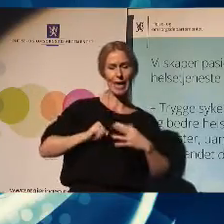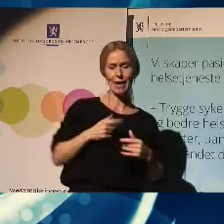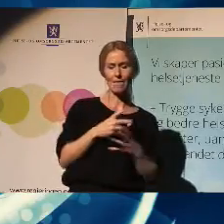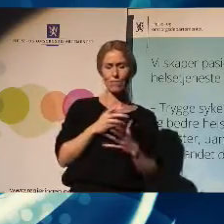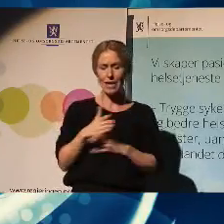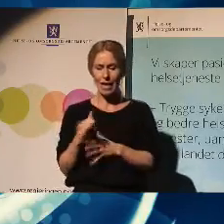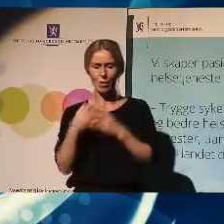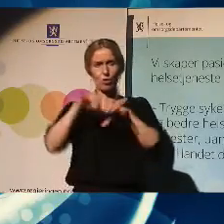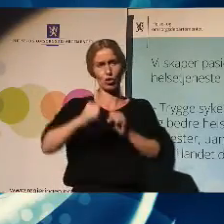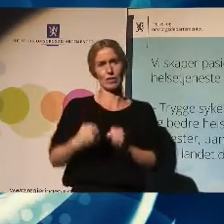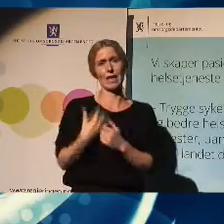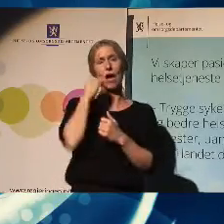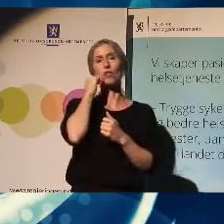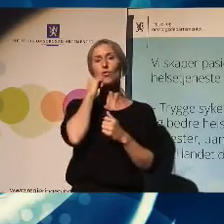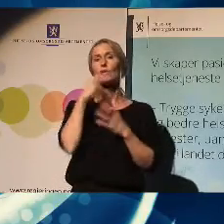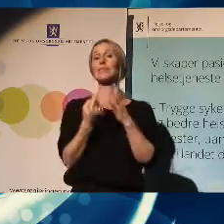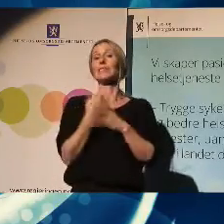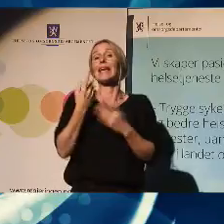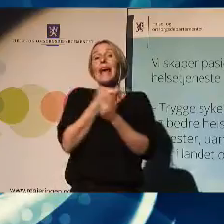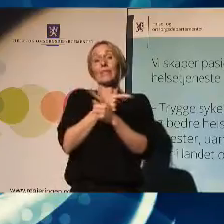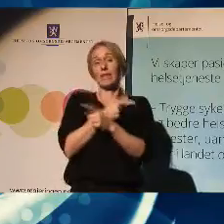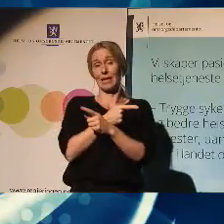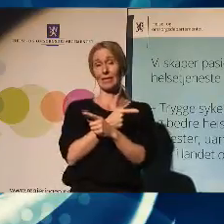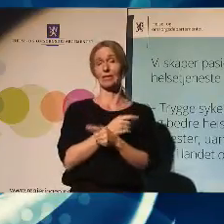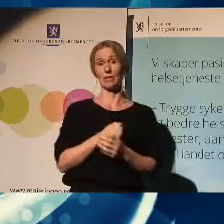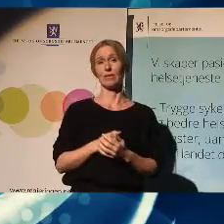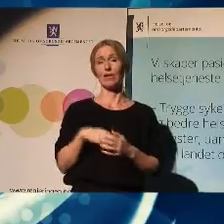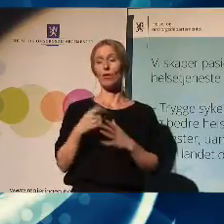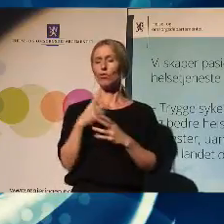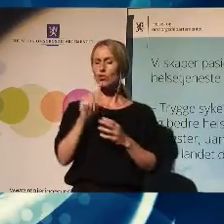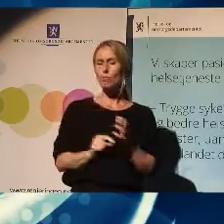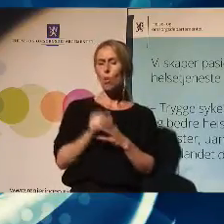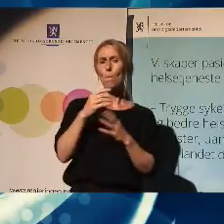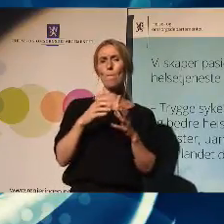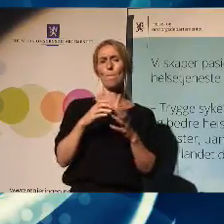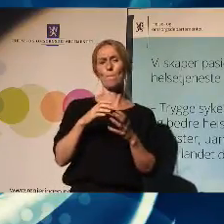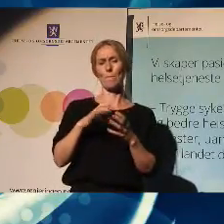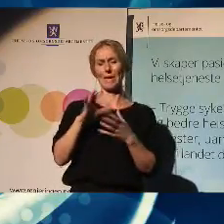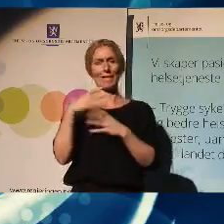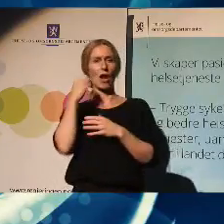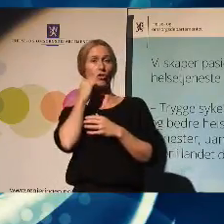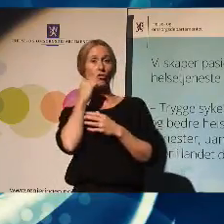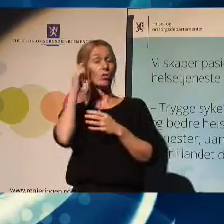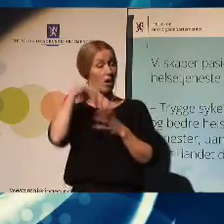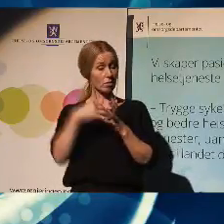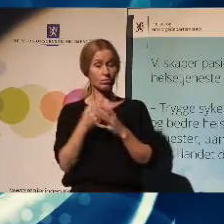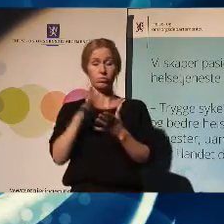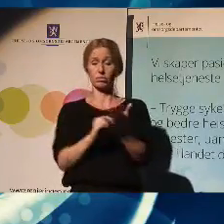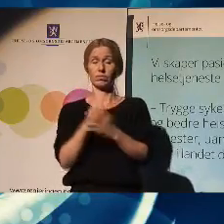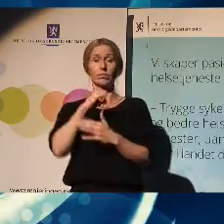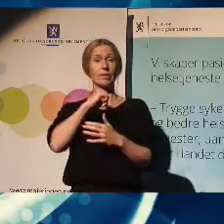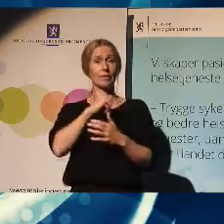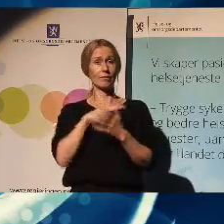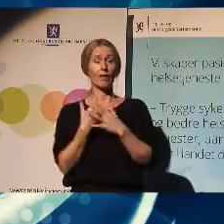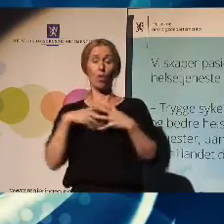bryte ned alkohol og legemidler. Og selv små mengder med alkohol kan føre til forgiftning og